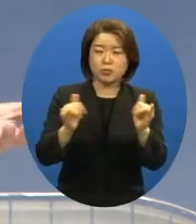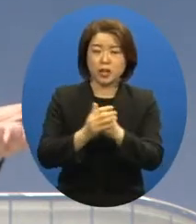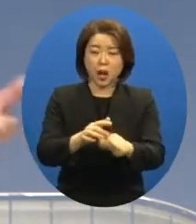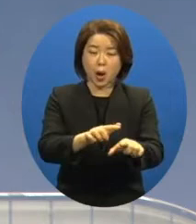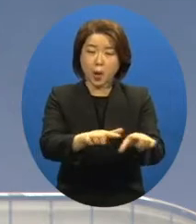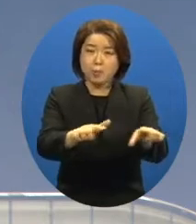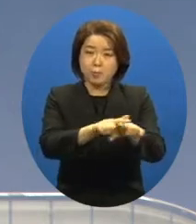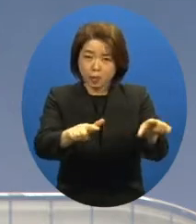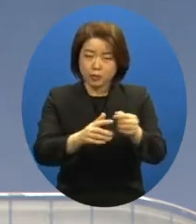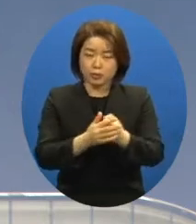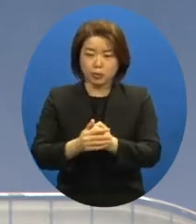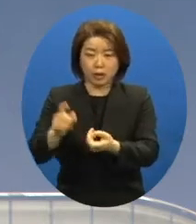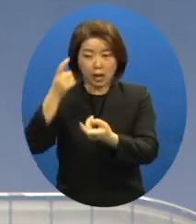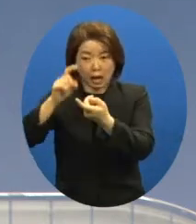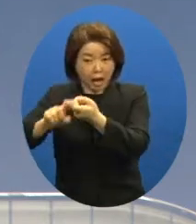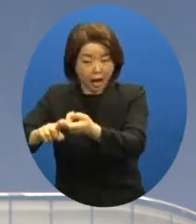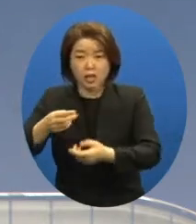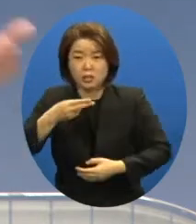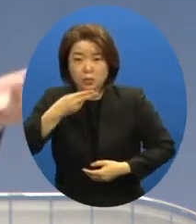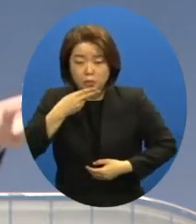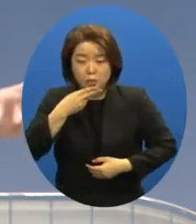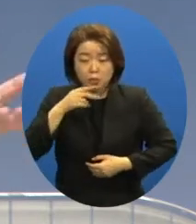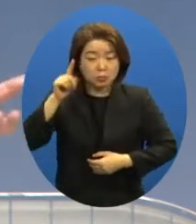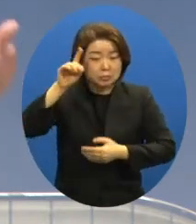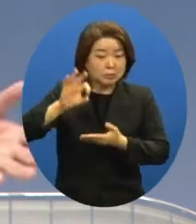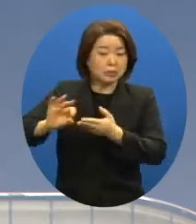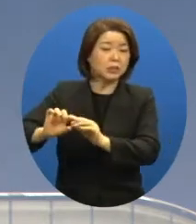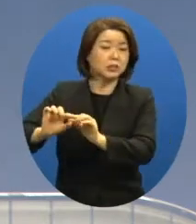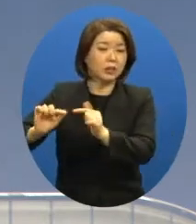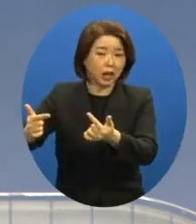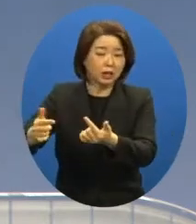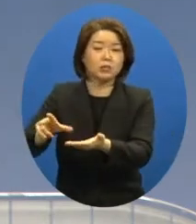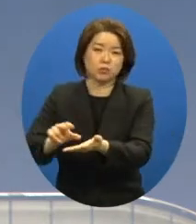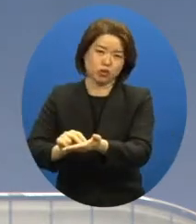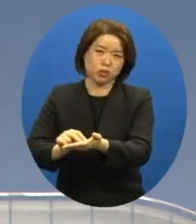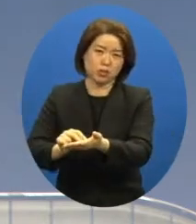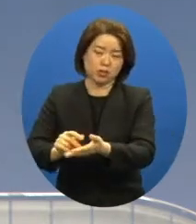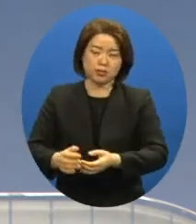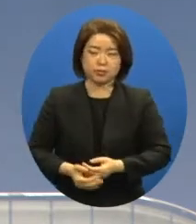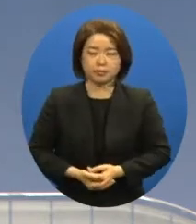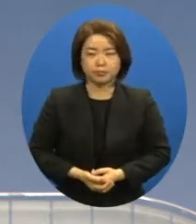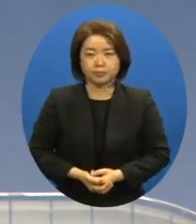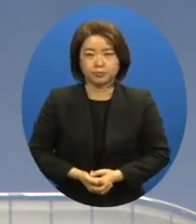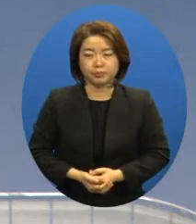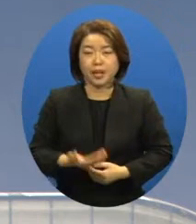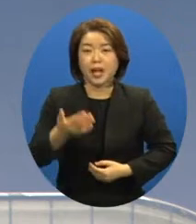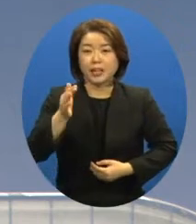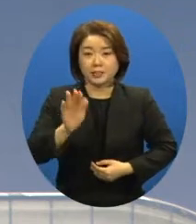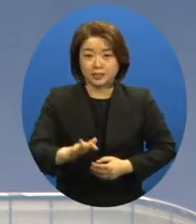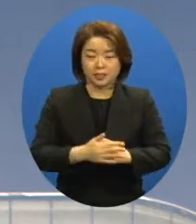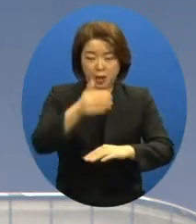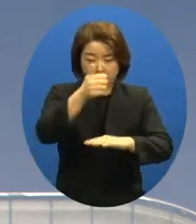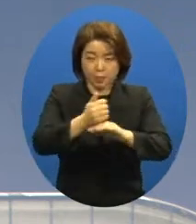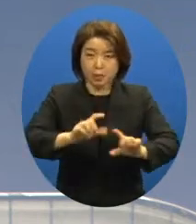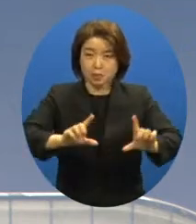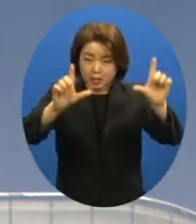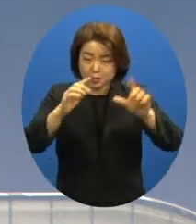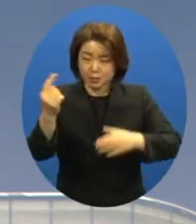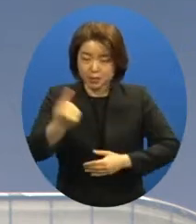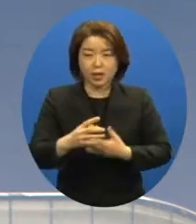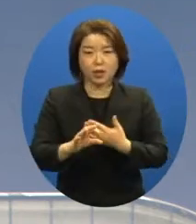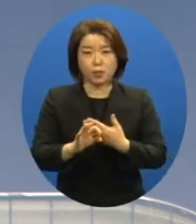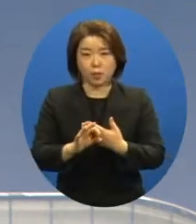평소에는 관심도 가지지도 않고 신경도 쓰지도 않고 있는 문제들입니다. 그러나 마지막 날이